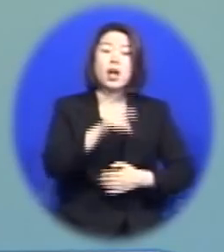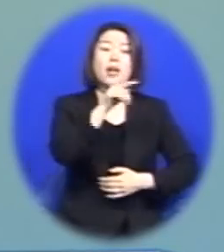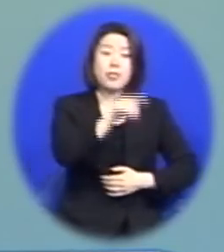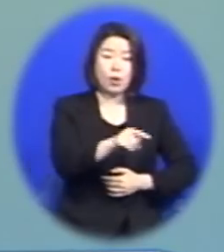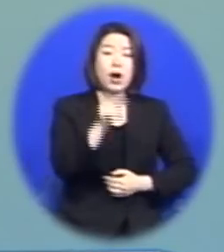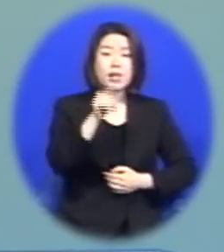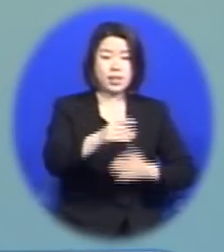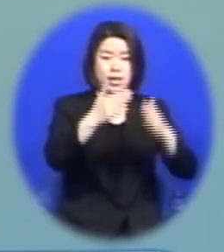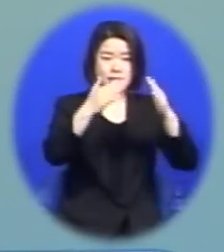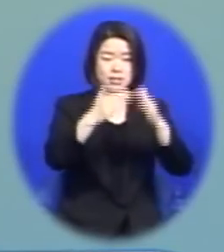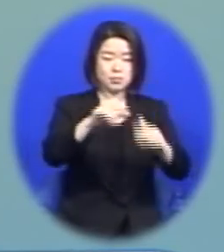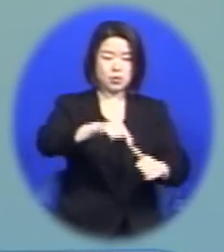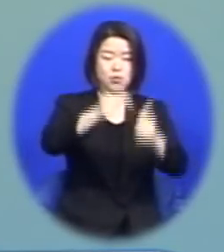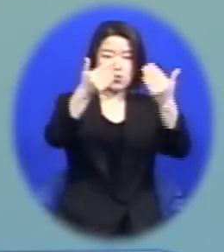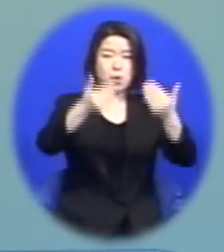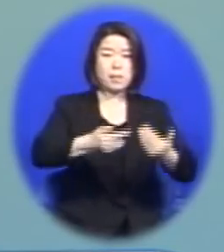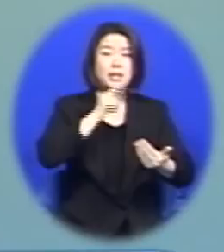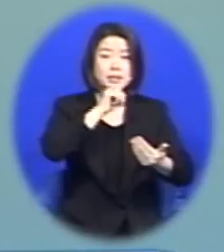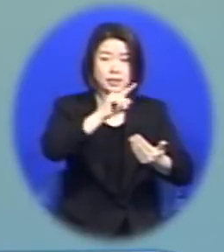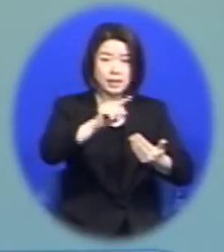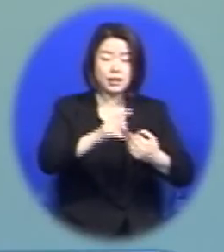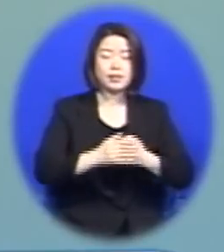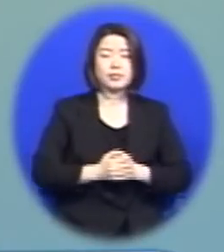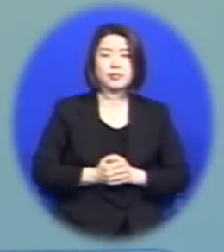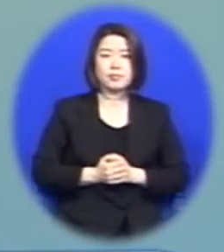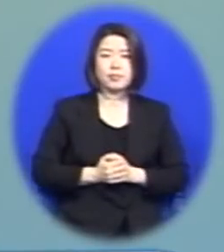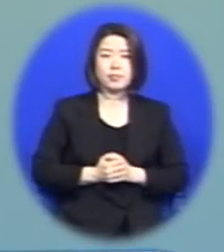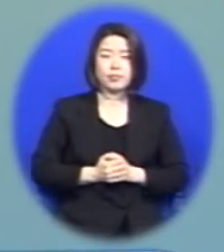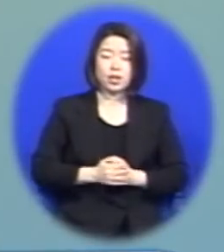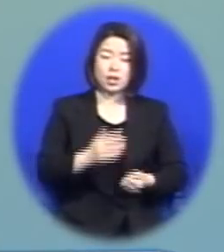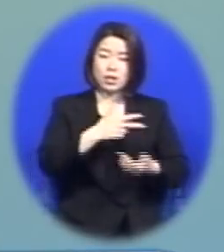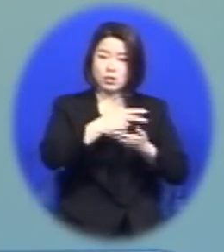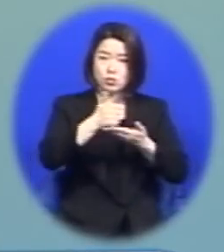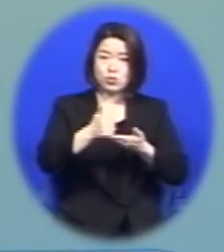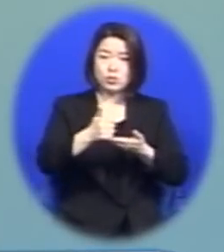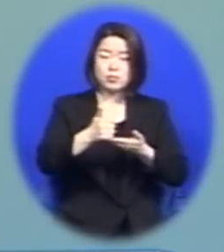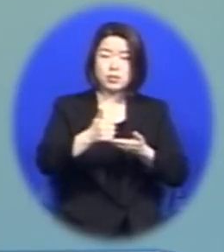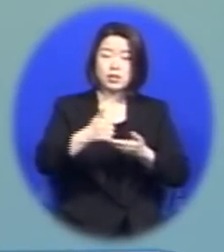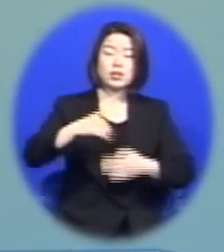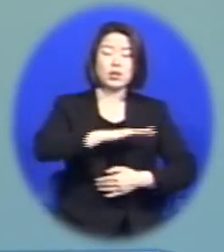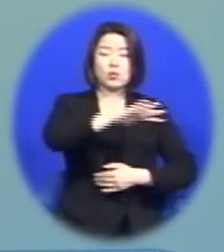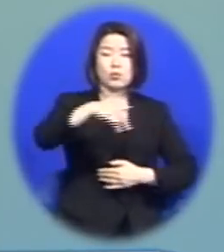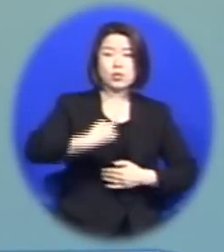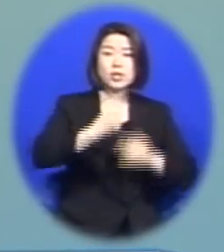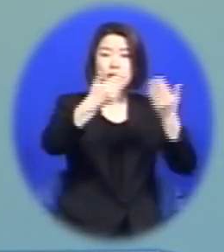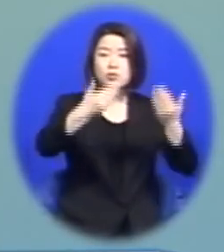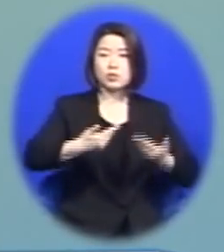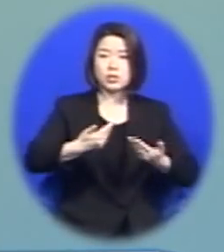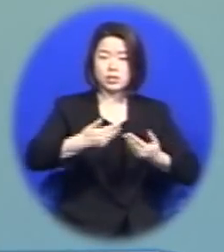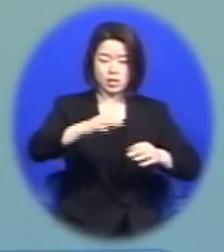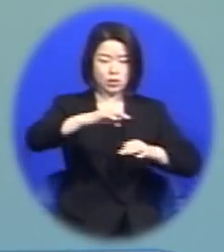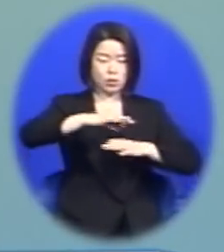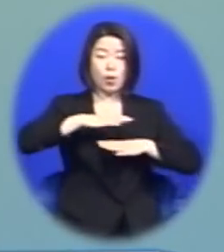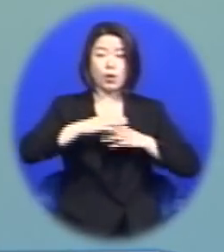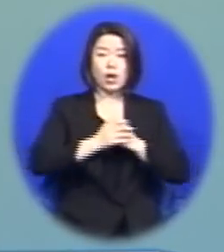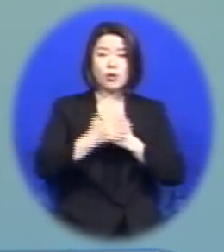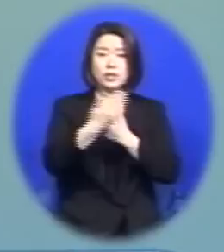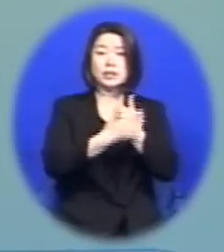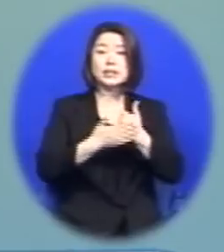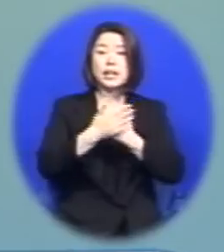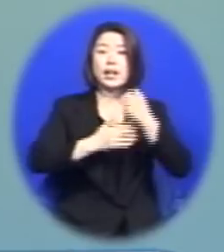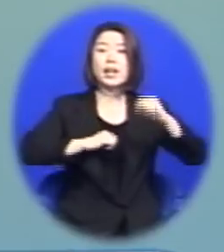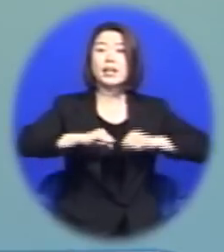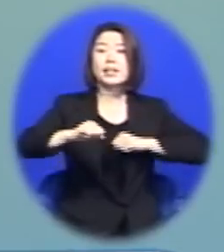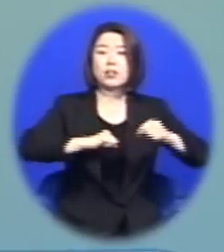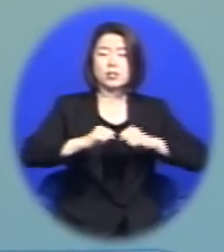내 집이 구원을 받으리라 주님이 우리에게 주시는 놀라우신 은혜에 역사